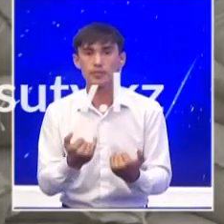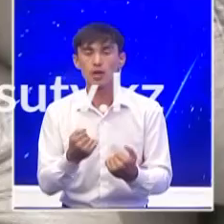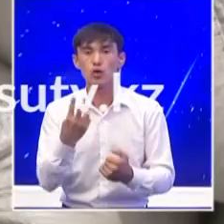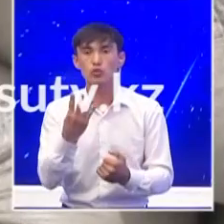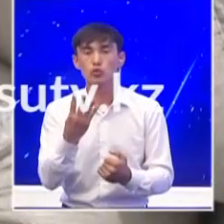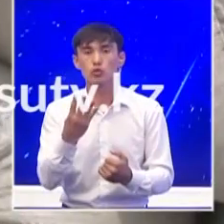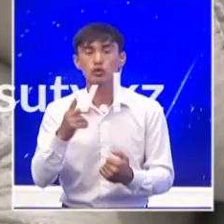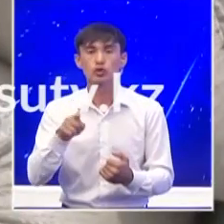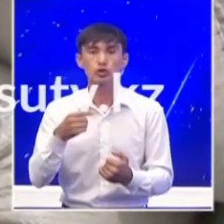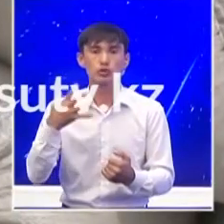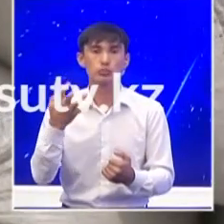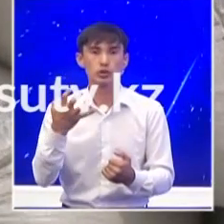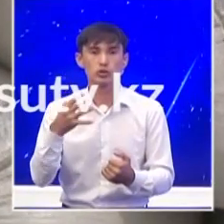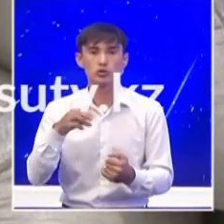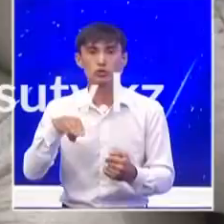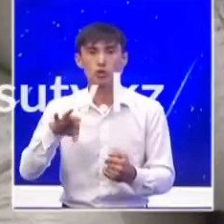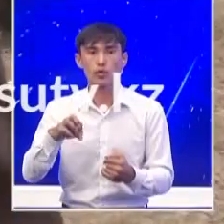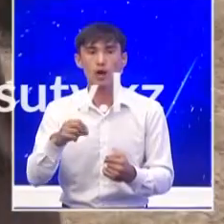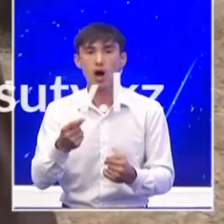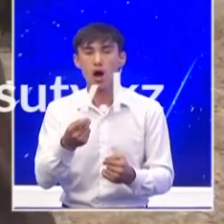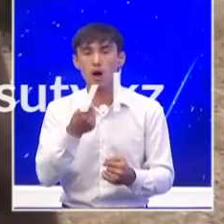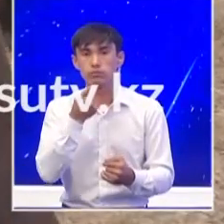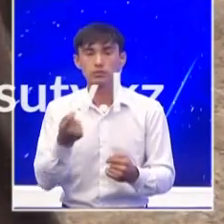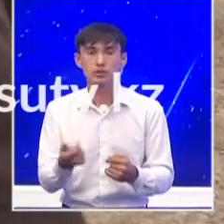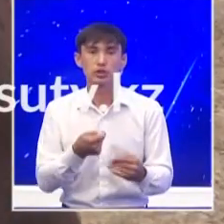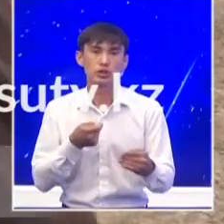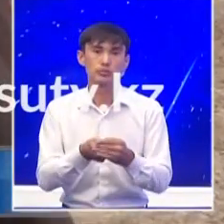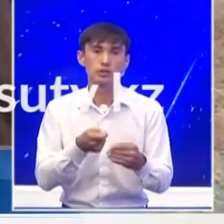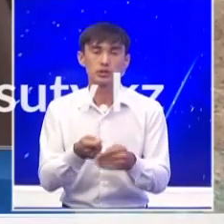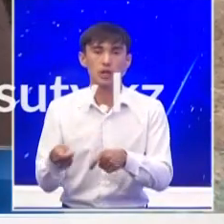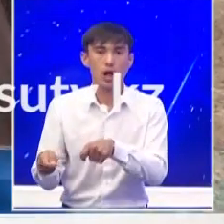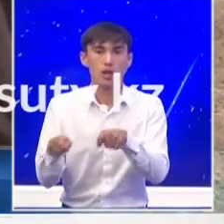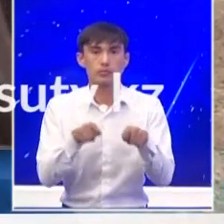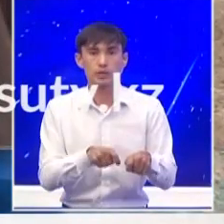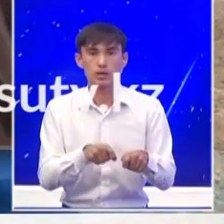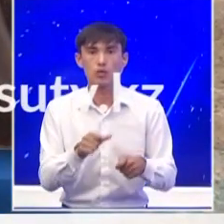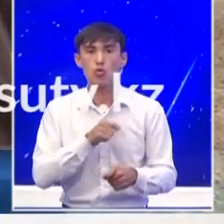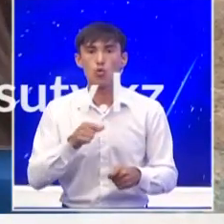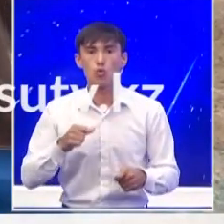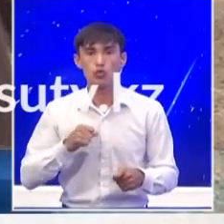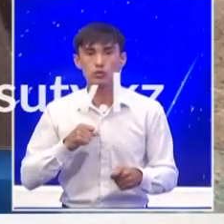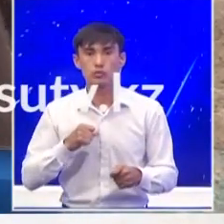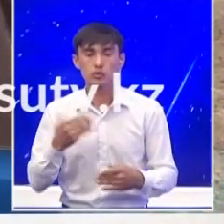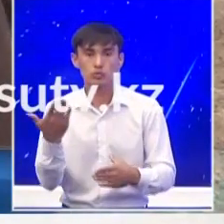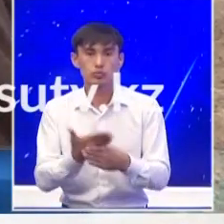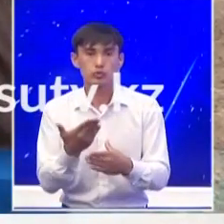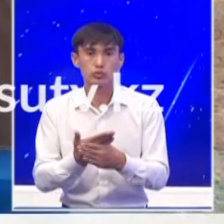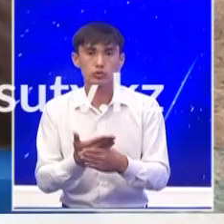4,5 тонна ақ жемін ала келіпті. Бауырларымыздың үндеуіне үн қосып, өзіміздің бір үлесімізді қосайық